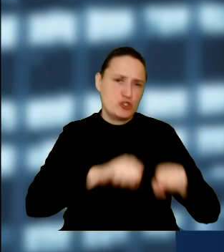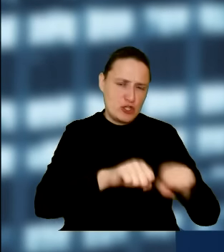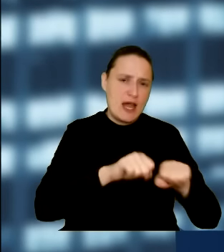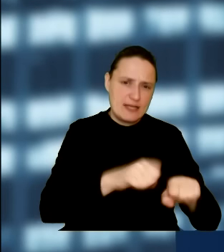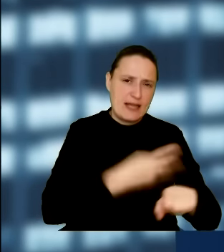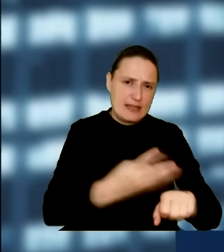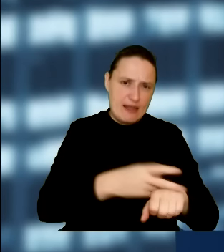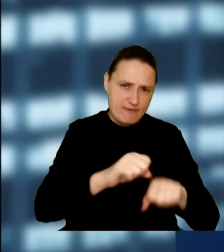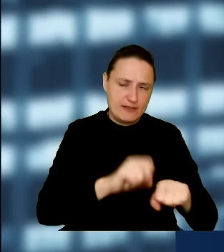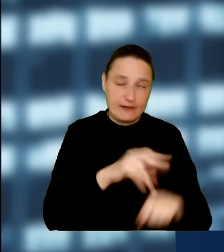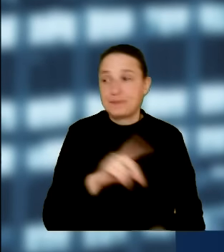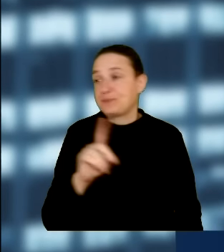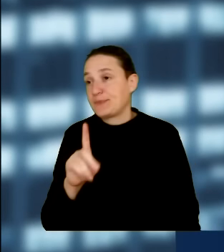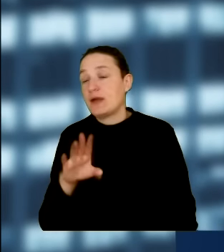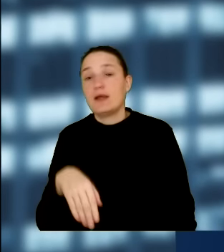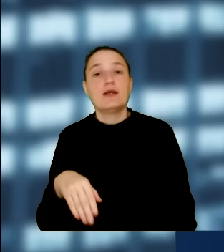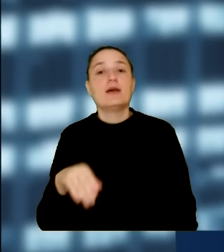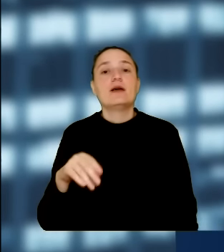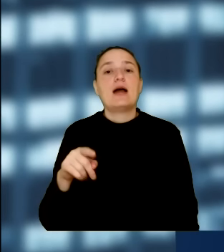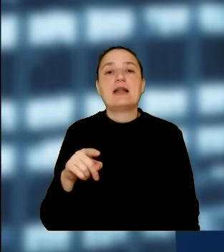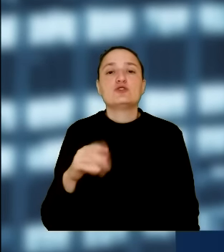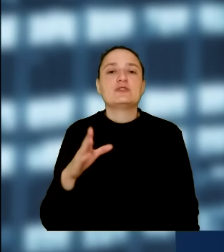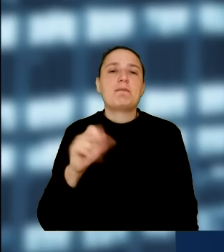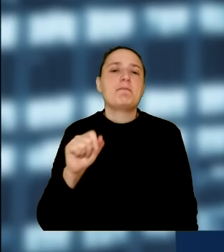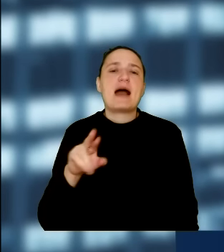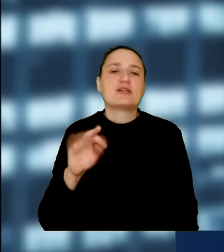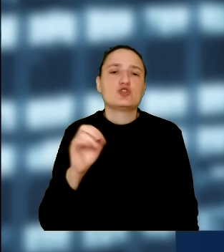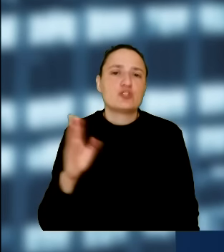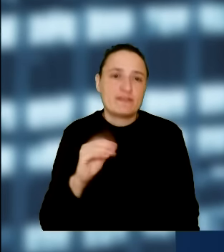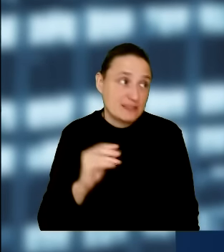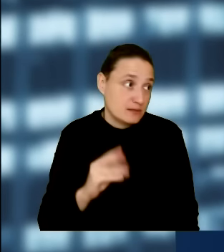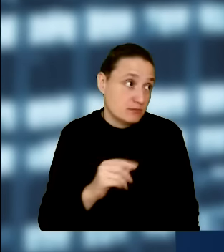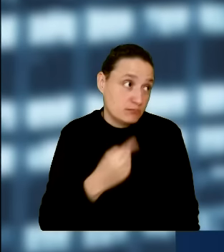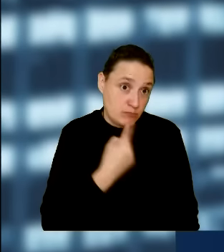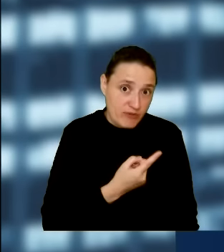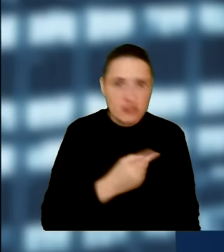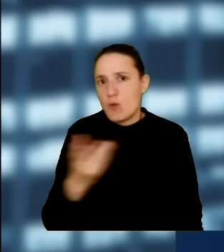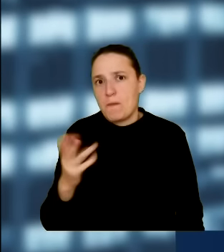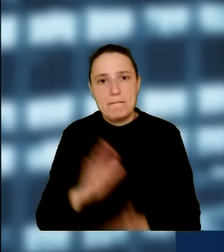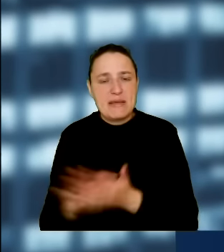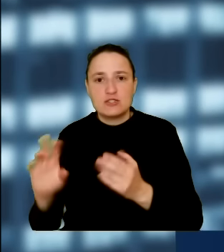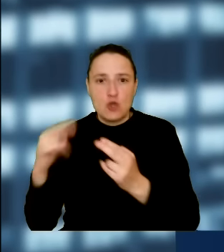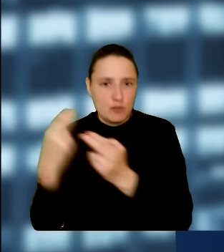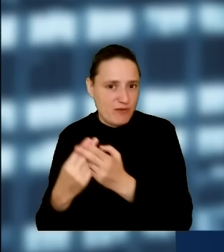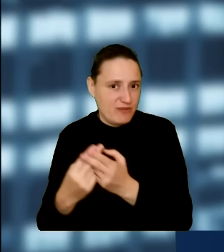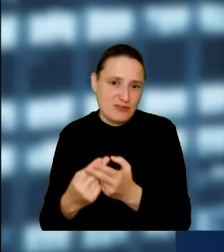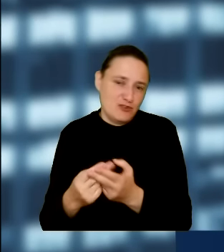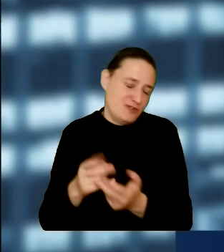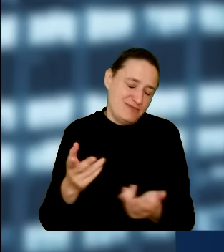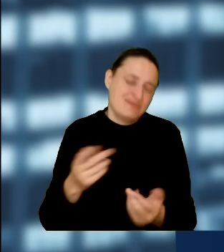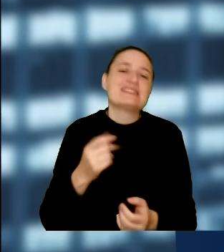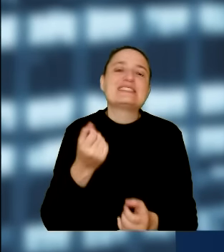pana Władysława Teofila Bartoszewskiego nie mogły pozostać bez komentarza i bez odpowiedzi. Za chwilę państwu